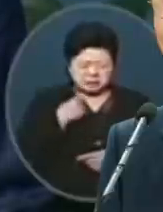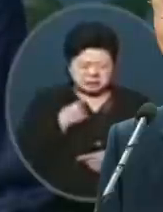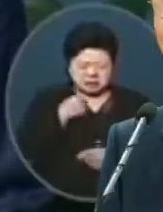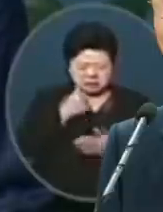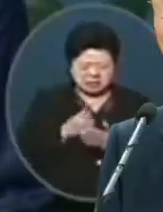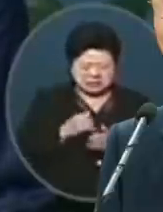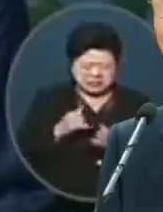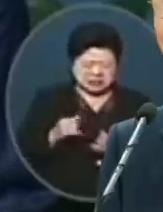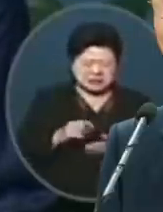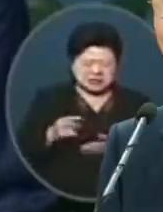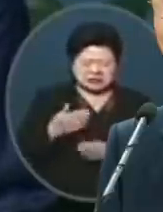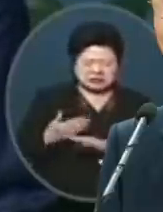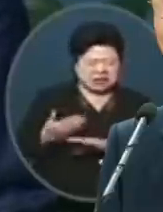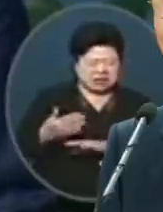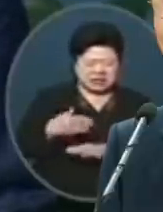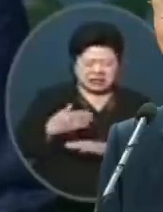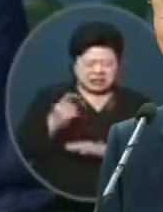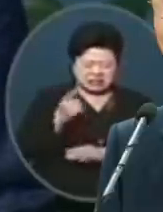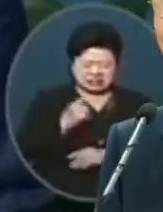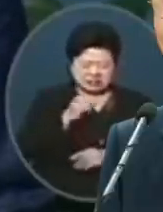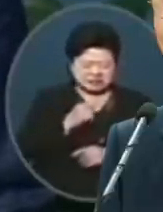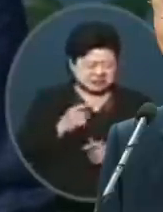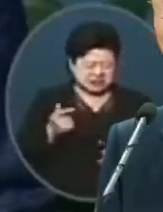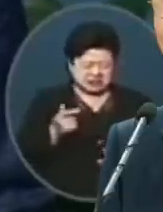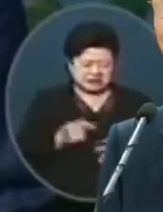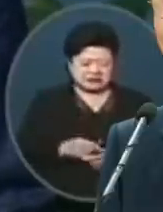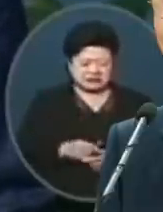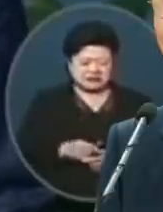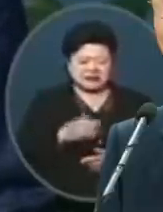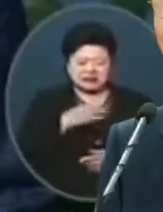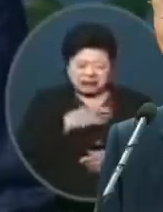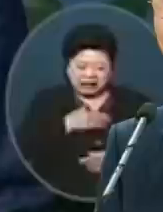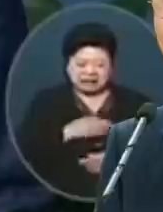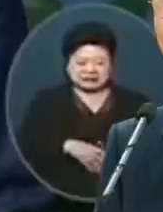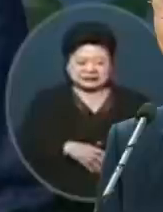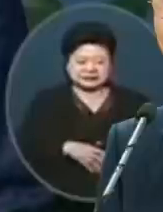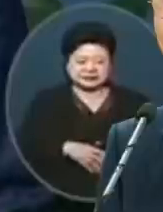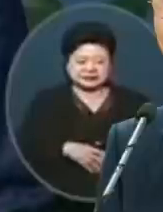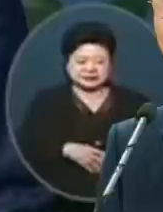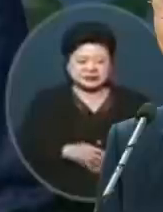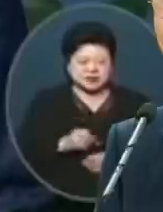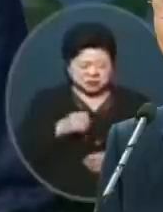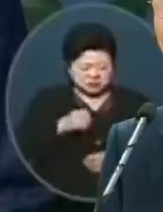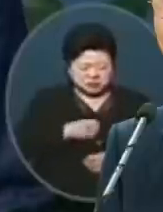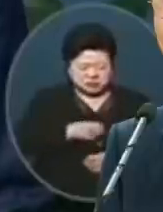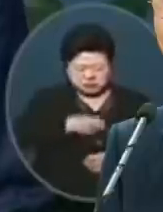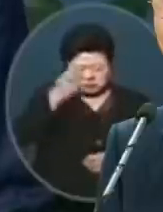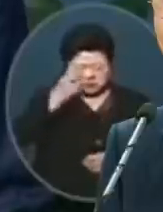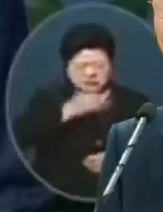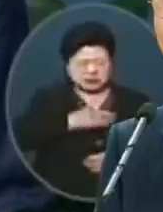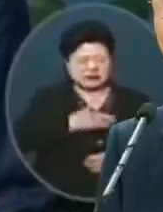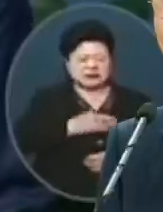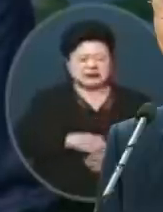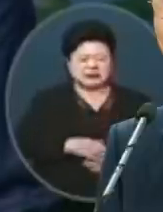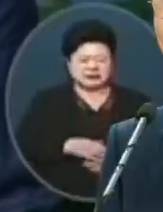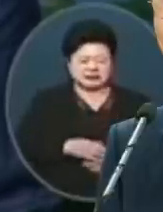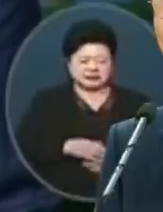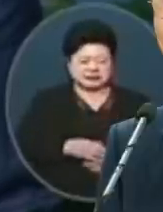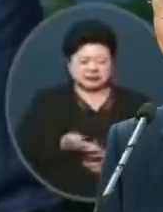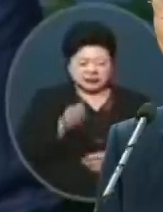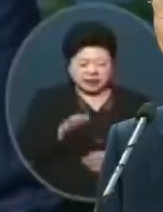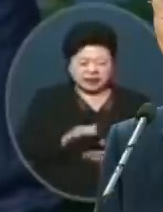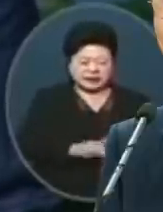침전되어서 사는 그런 나쁜 놈이 아닙니다. 나는 훌륭한 사람입니다.